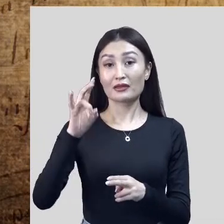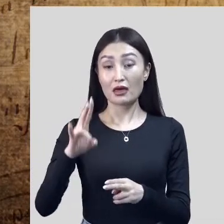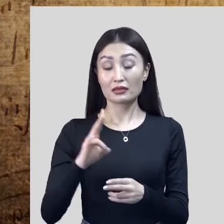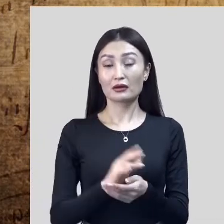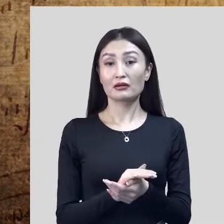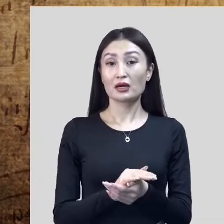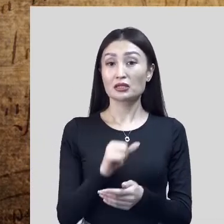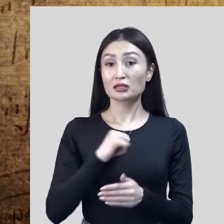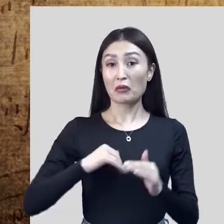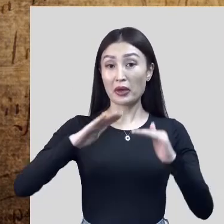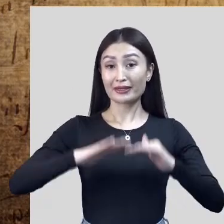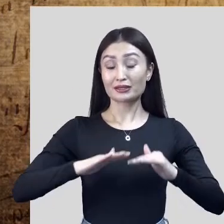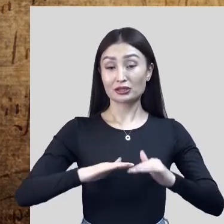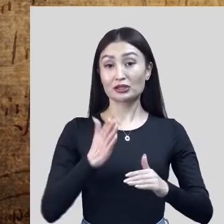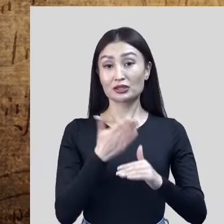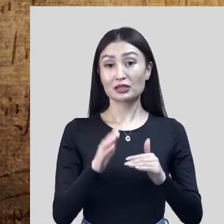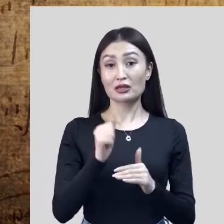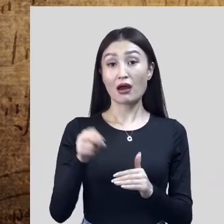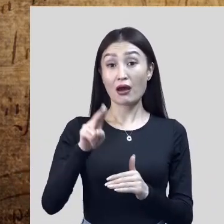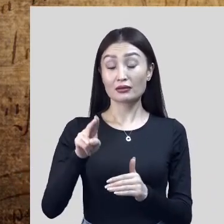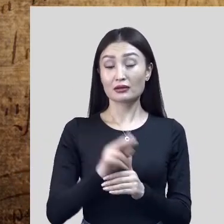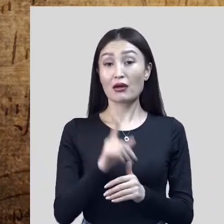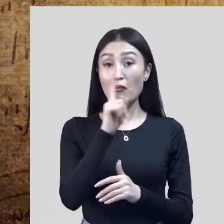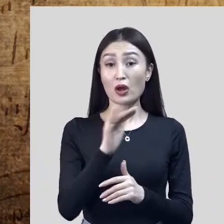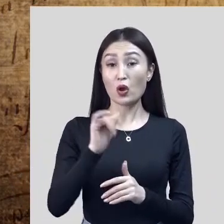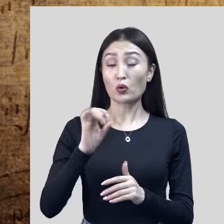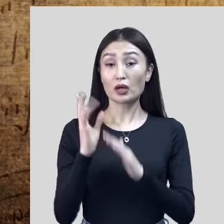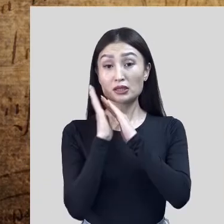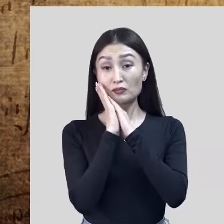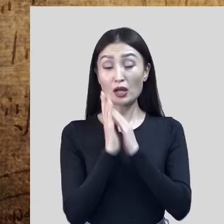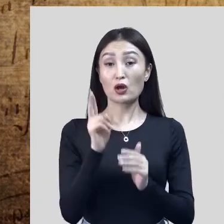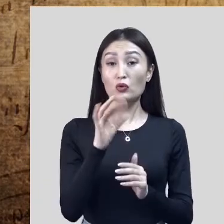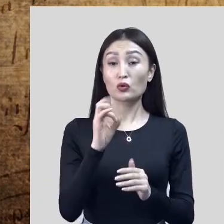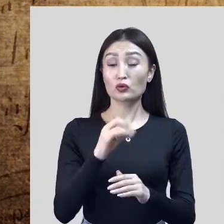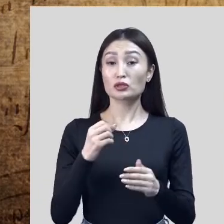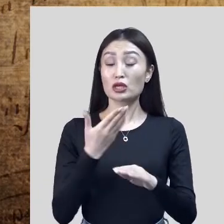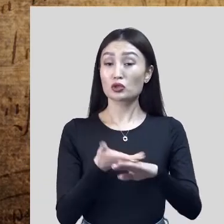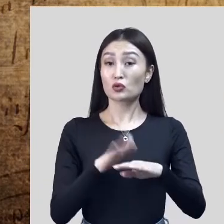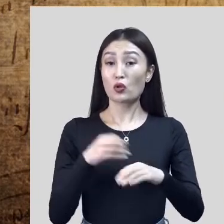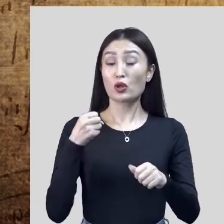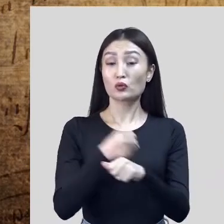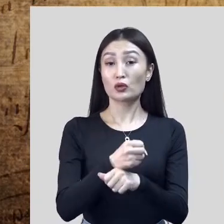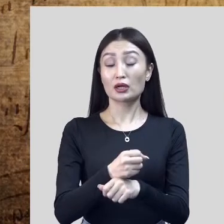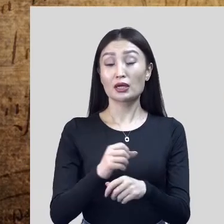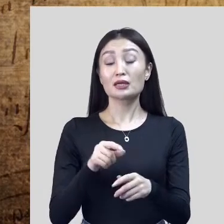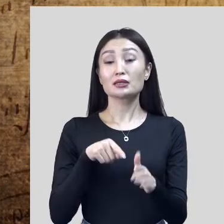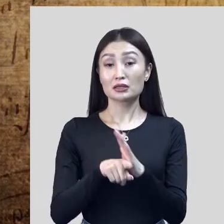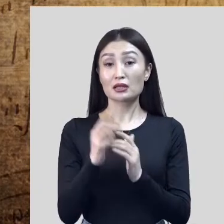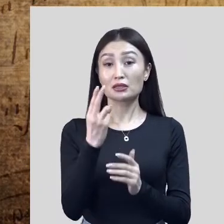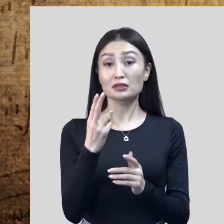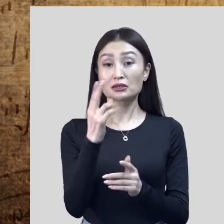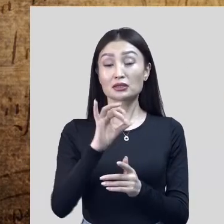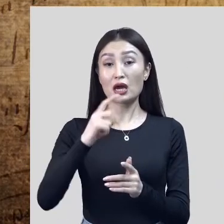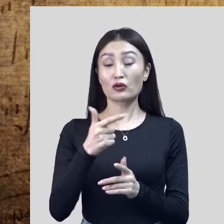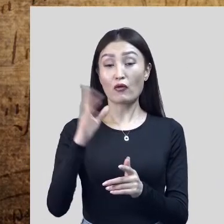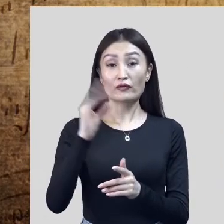Тартаре, самой нижней части ада. Пока Уран спал, Кронос нанес ему тяжелый удар и стал царем всех богов. Дети Кроноса,